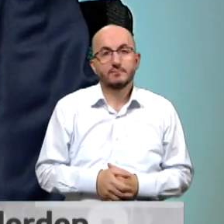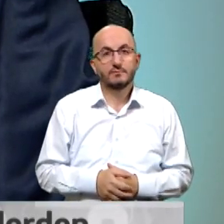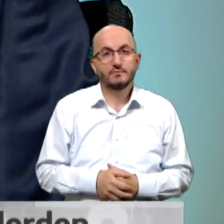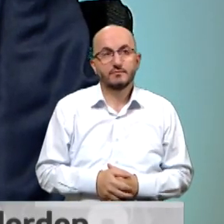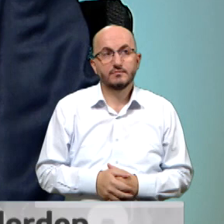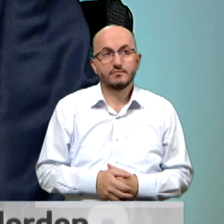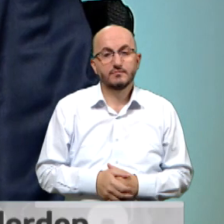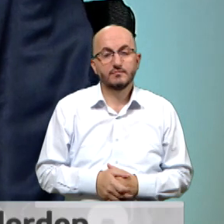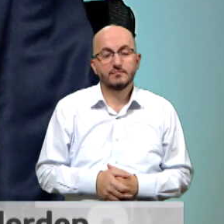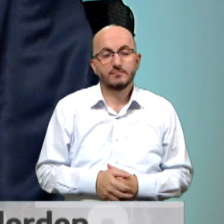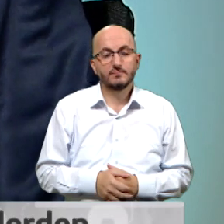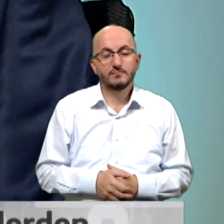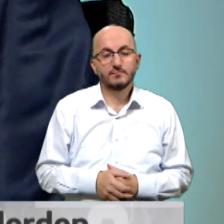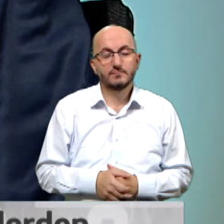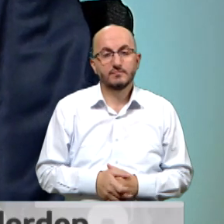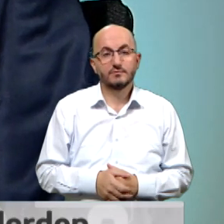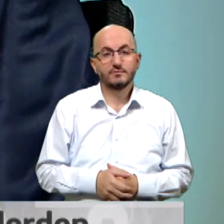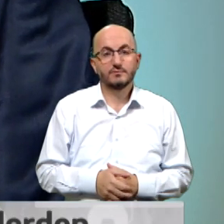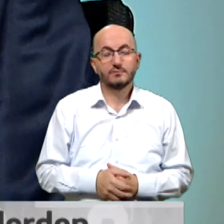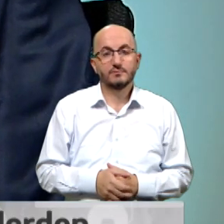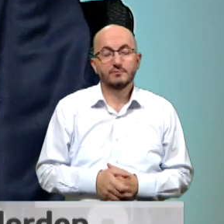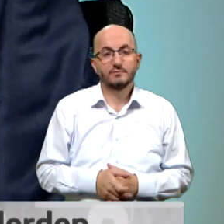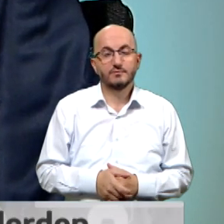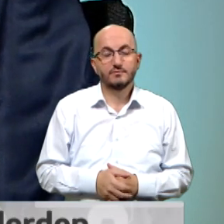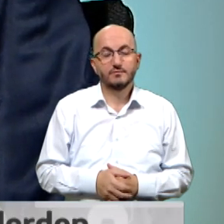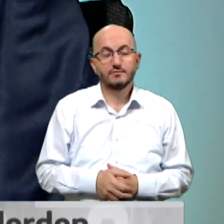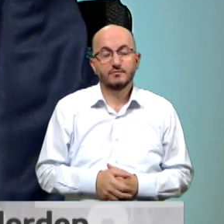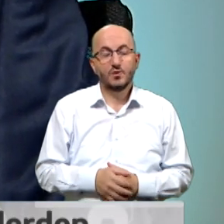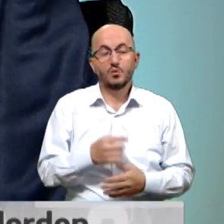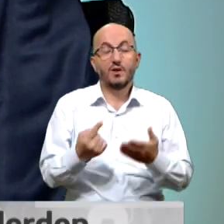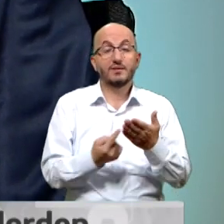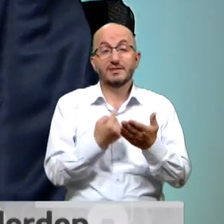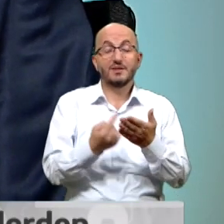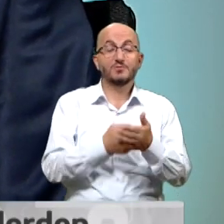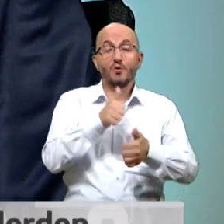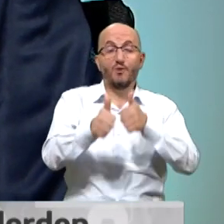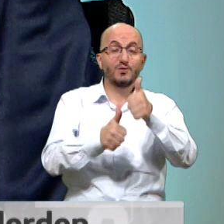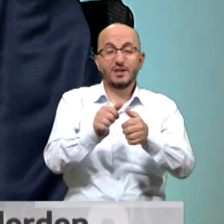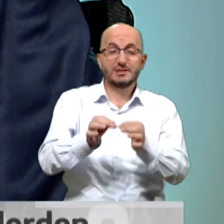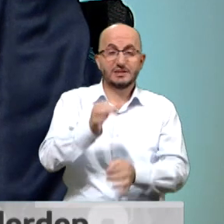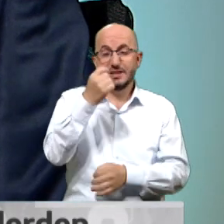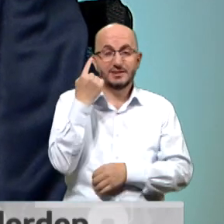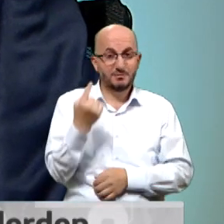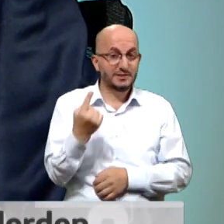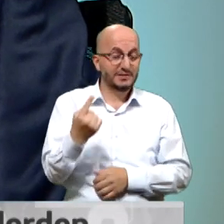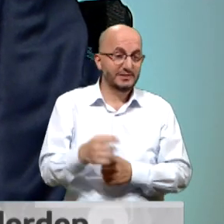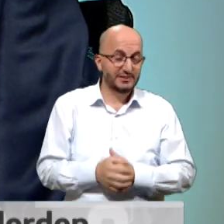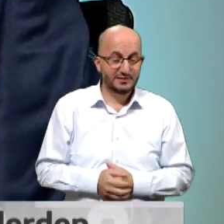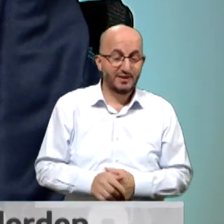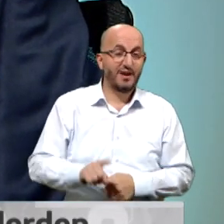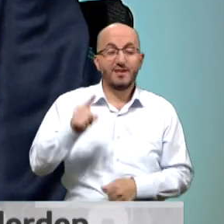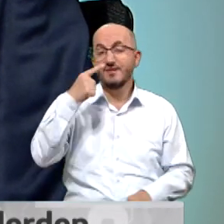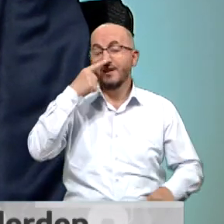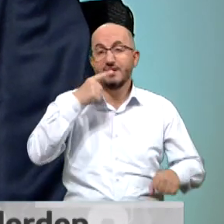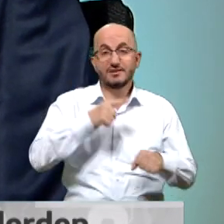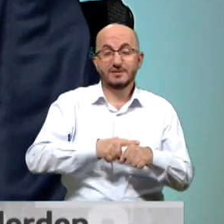kalu rabbunallah thumme istakamu. Kur'an-ı Kerim'de övülen kişilerden birisi, onlar Allah'a